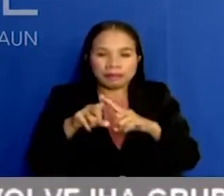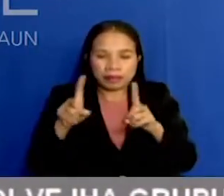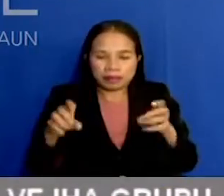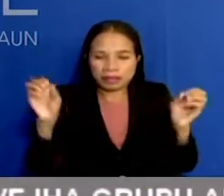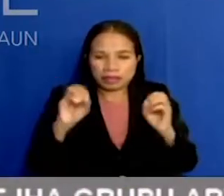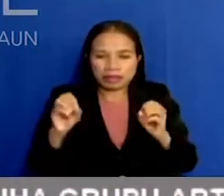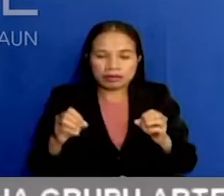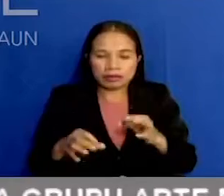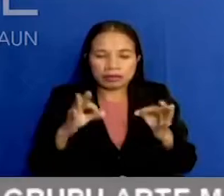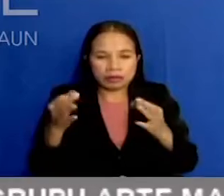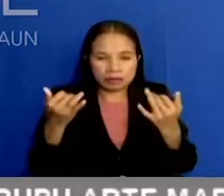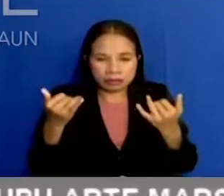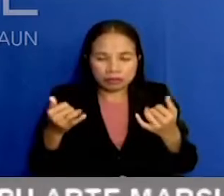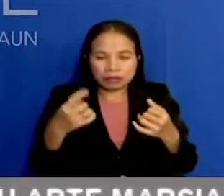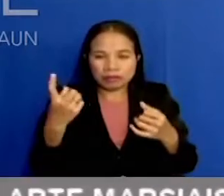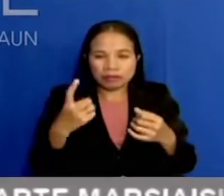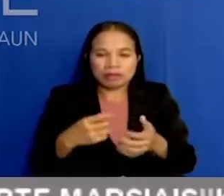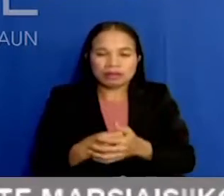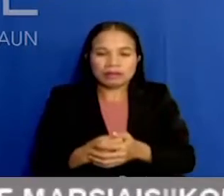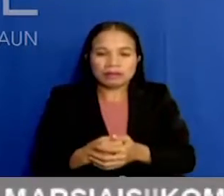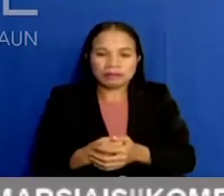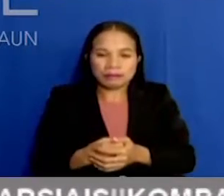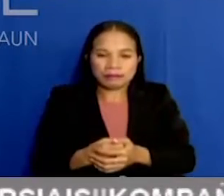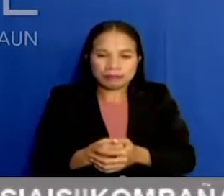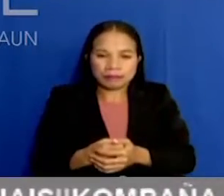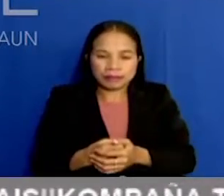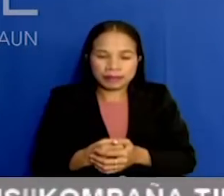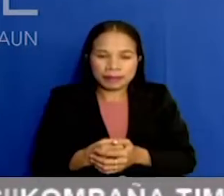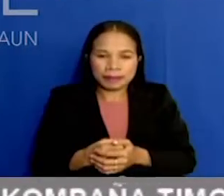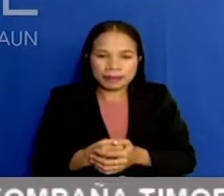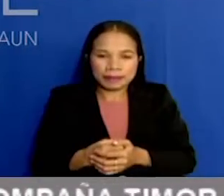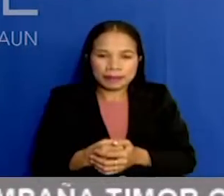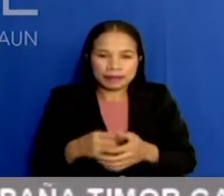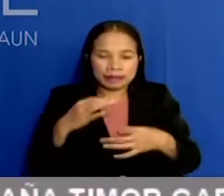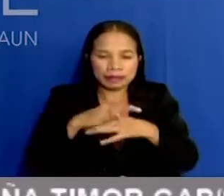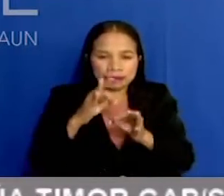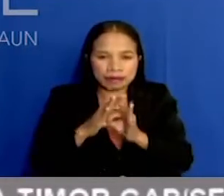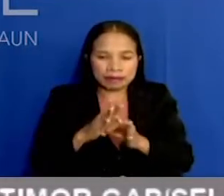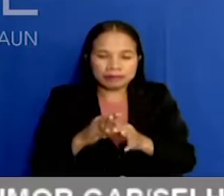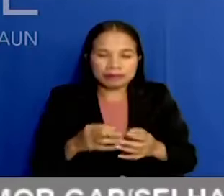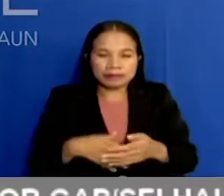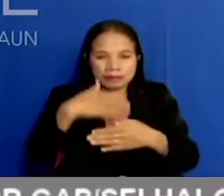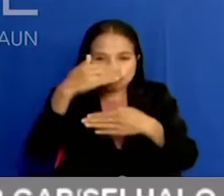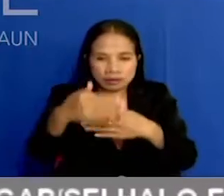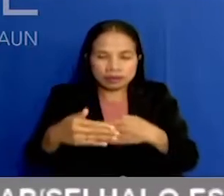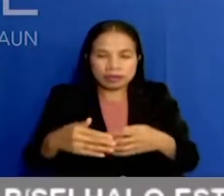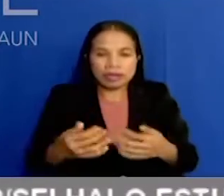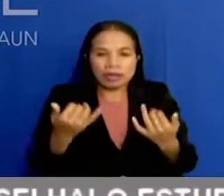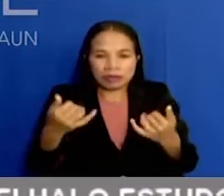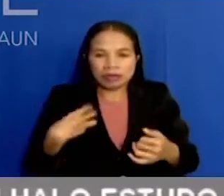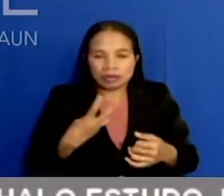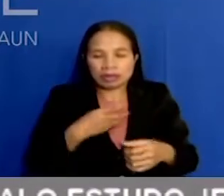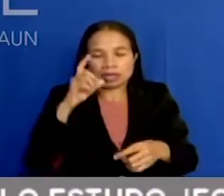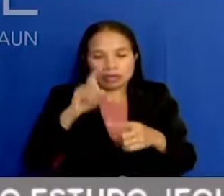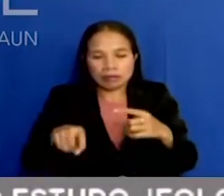de atunci nu e de tună permanente. O să esforțe de atunci la reabilitația unde propriu nu se trebuie. Nebe. Ora, ite la bine, hein, to